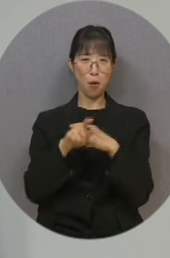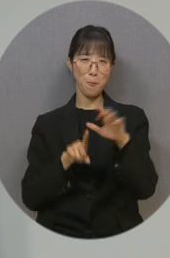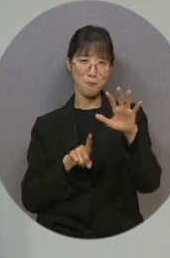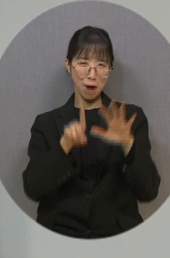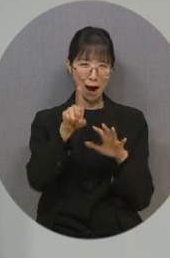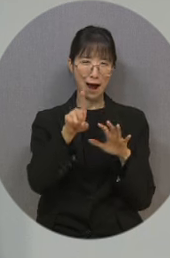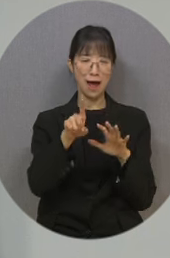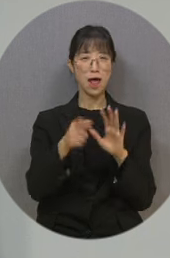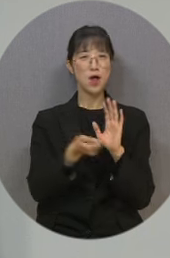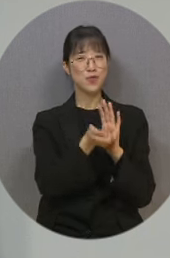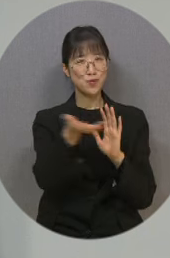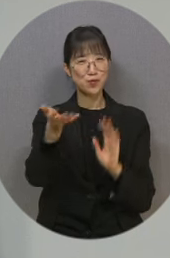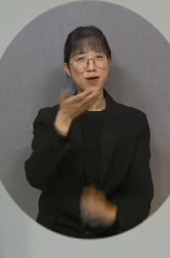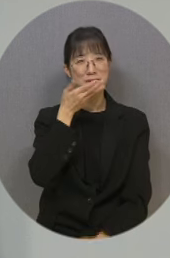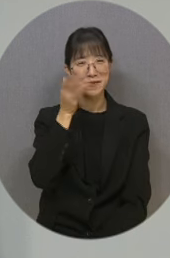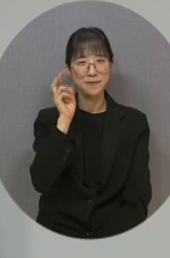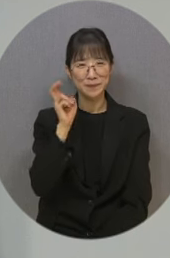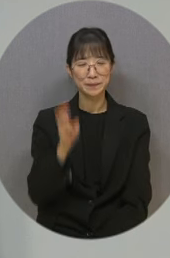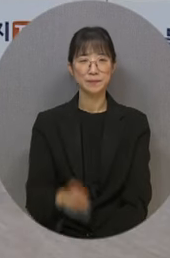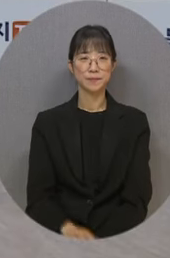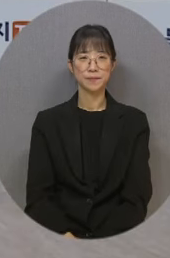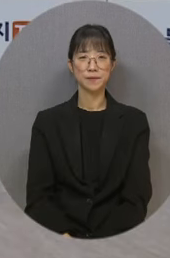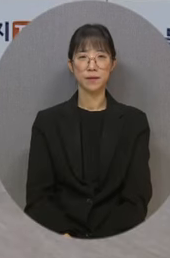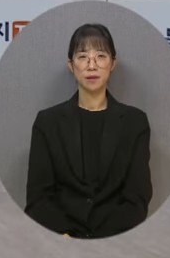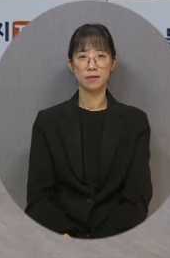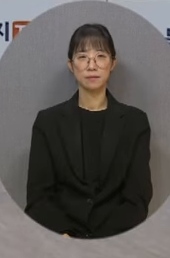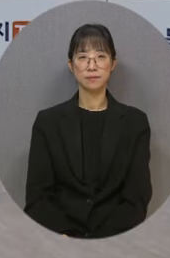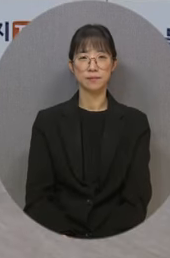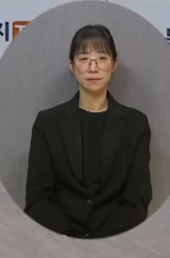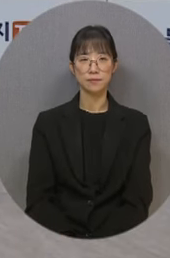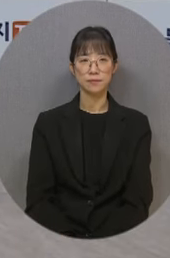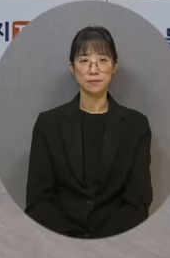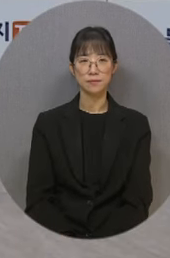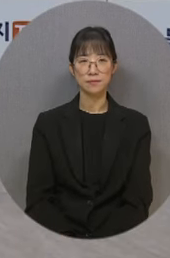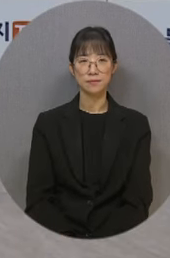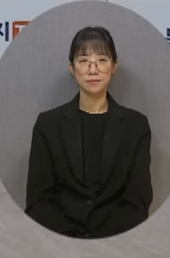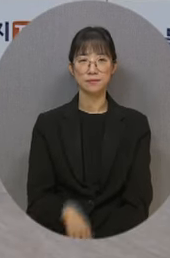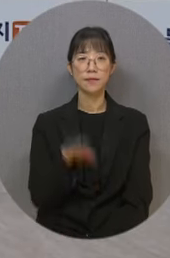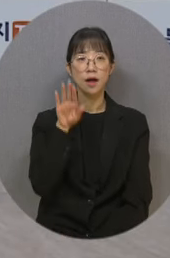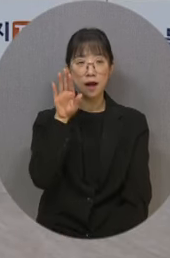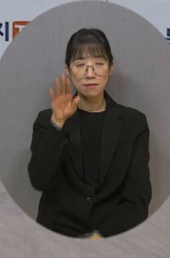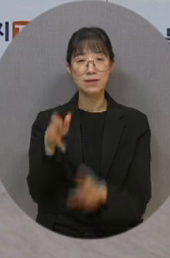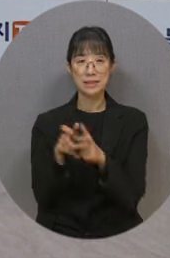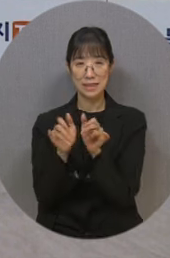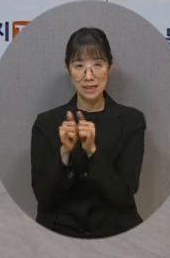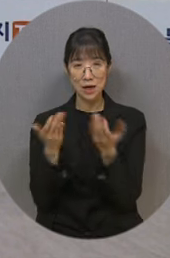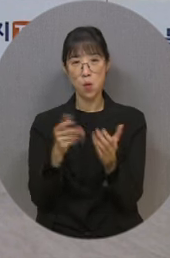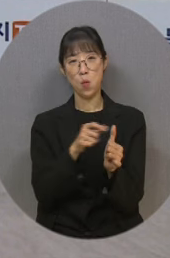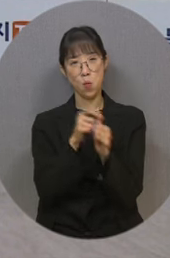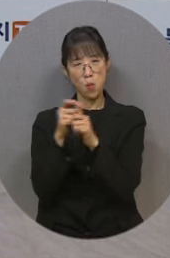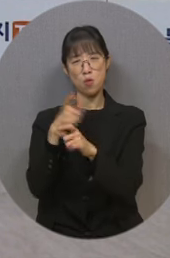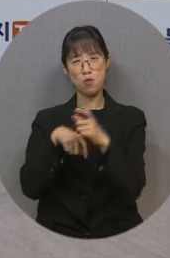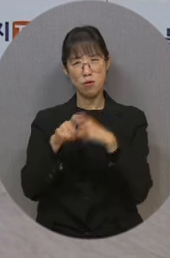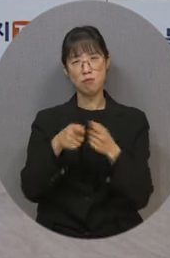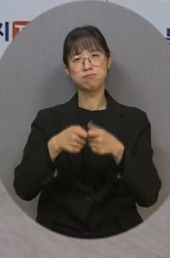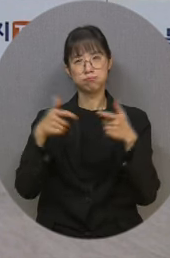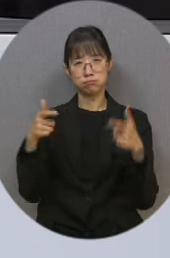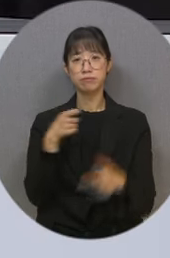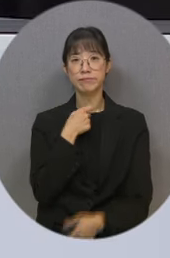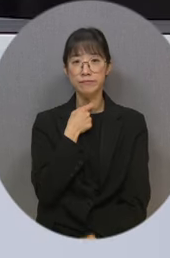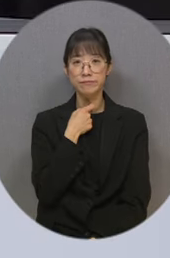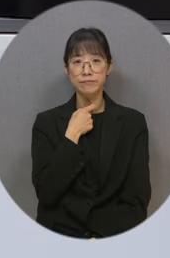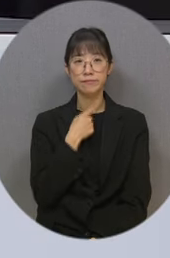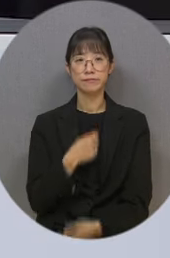모은 사례가 되지 않을까 저는 그렇게 생각하고 있습니다 아 예 앞으로 장애인들의 고용이 더 활발해졌으면